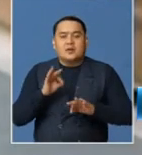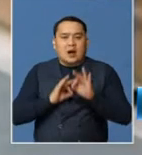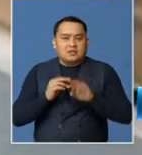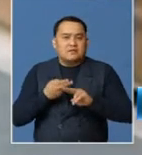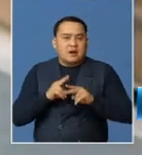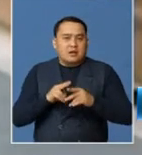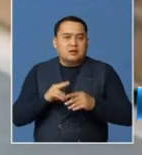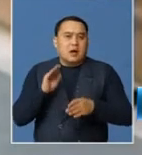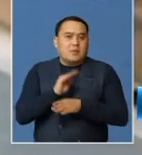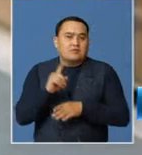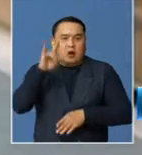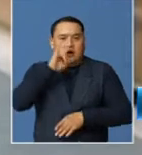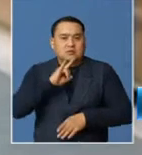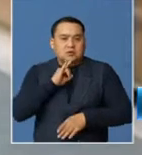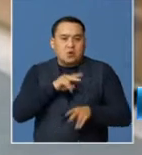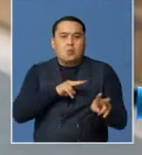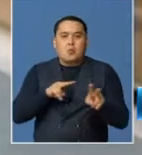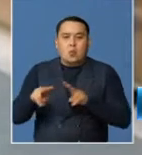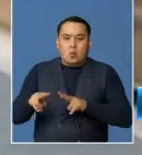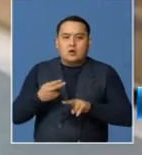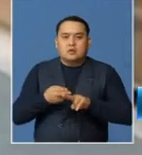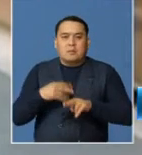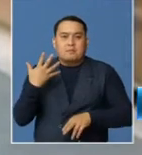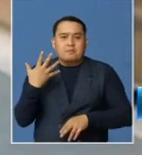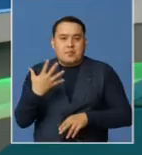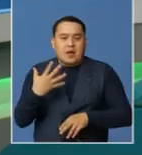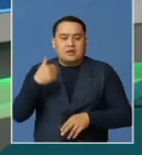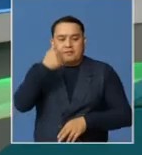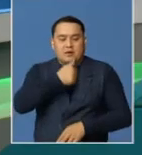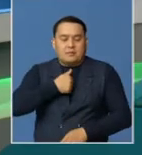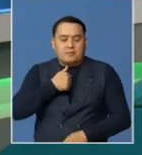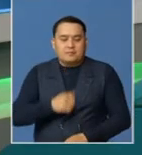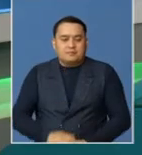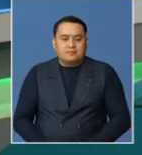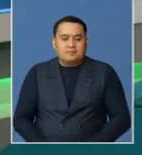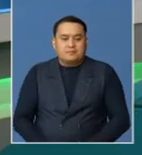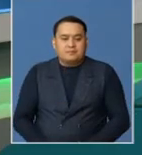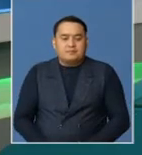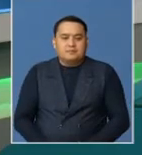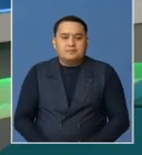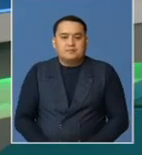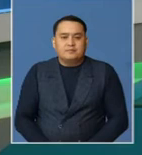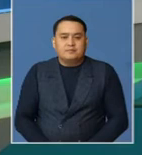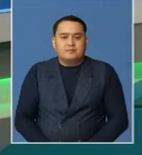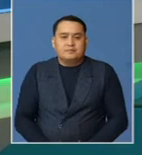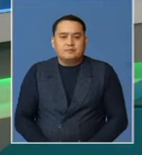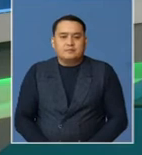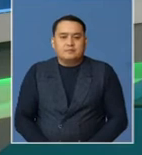препараты. Добавим, что в Казахстане мониторинг побочных действий ведется с 2005 года.